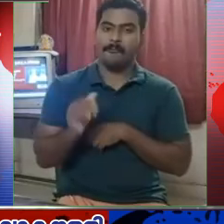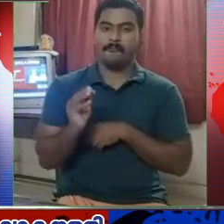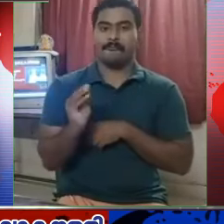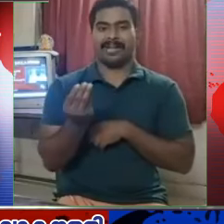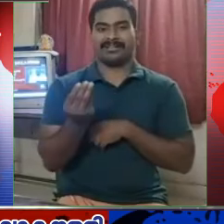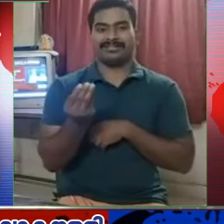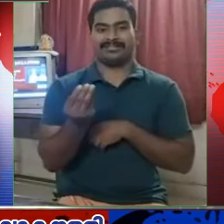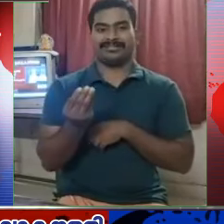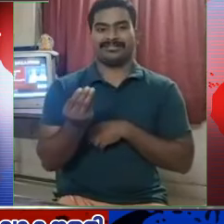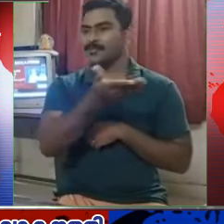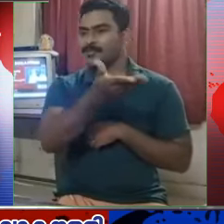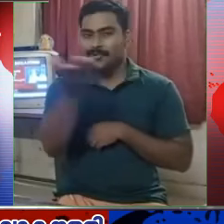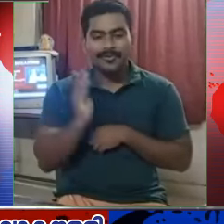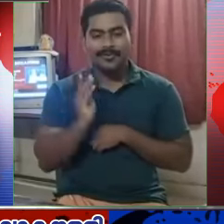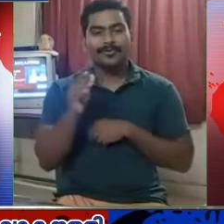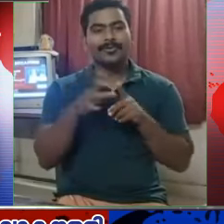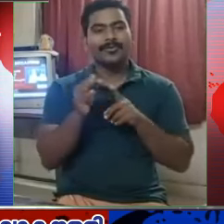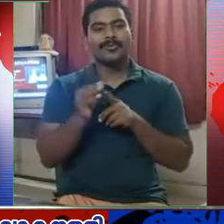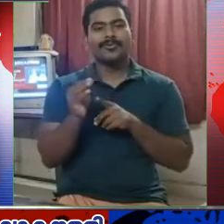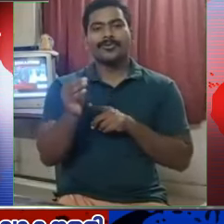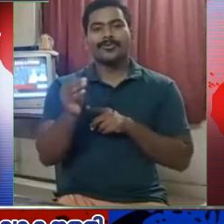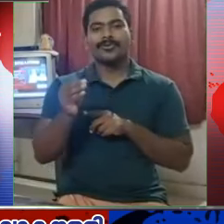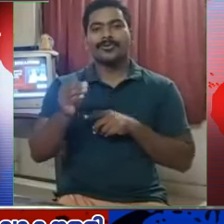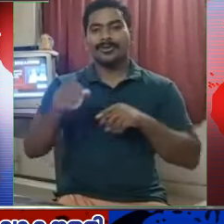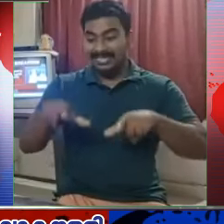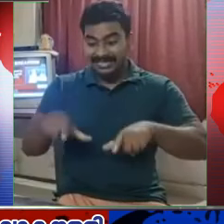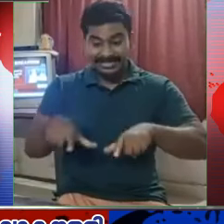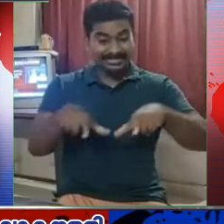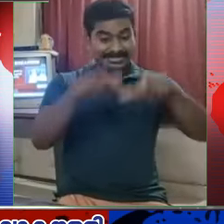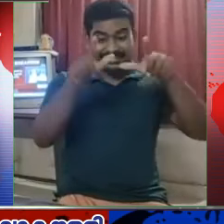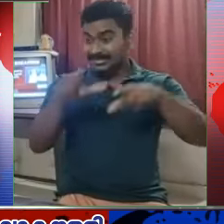അതിൽ പ്രത്യേക ശ്രദ്ധ ഉണ്ടാവണം.